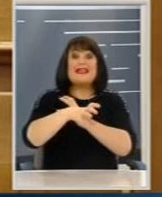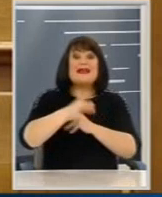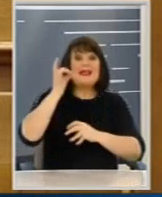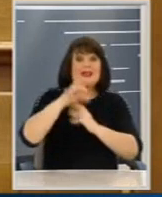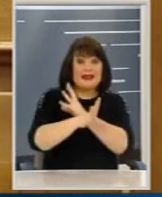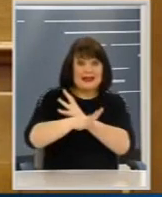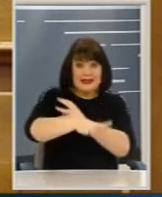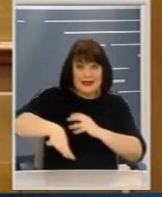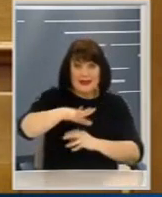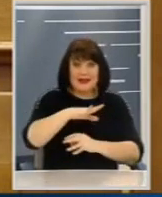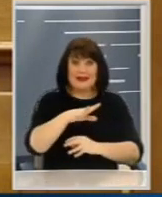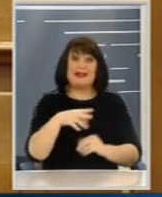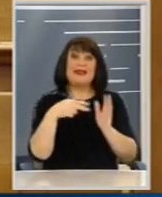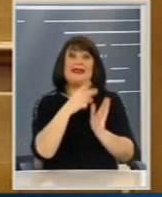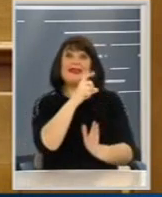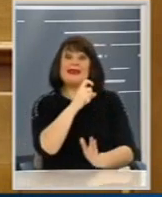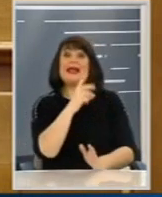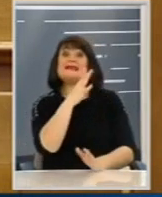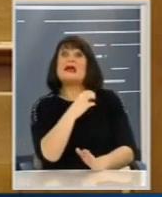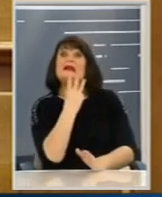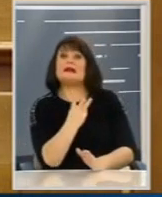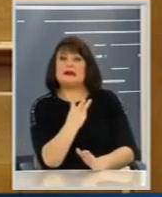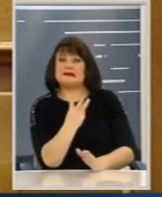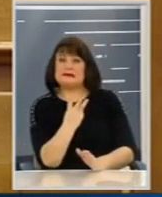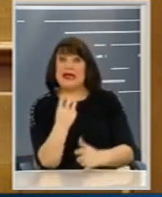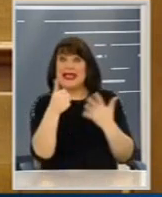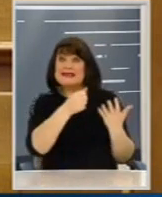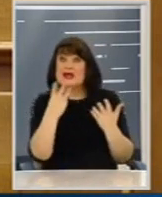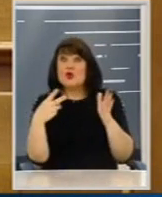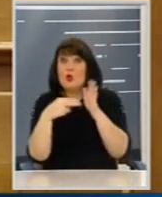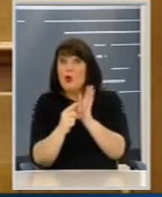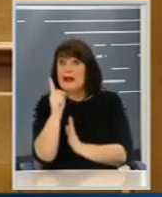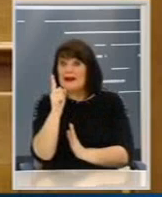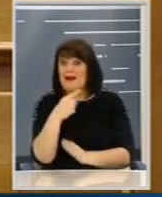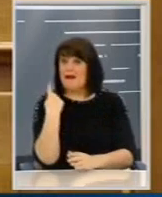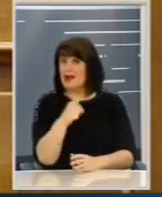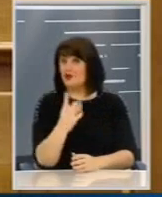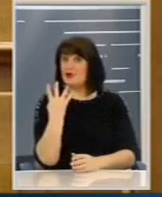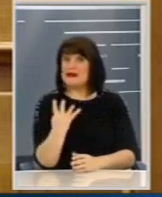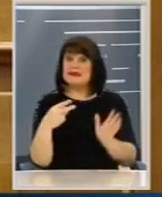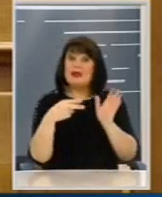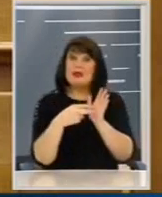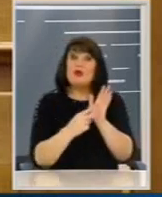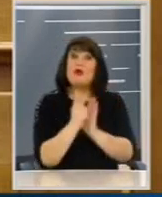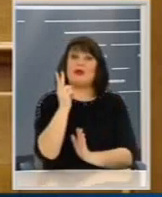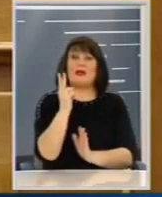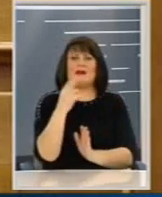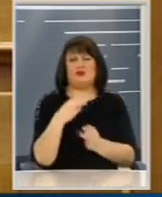43 το 2010, 68 το 2011, 104 το